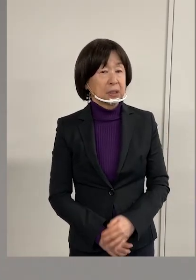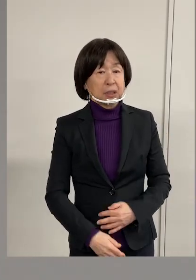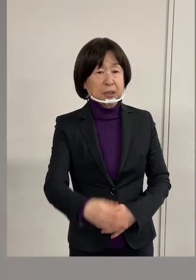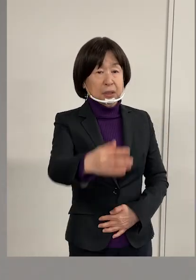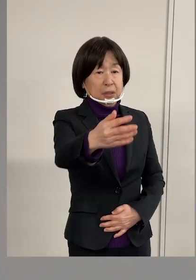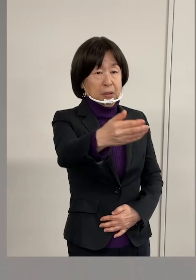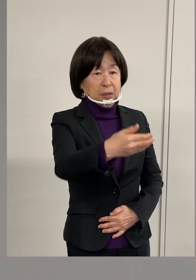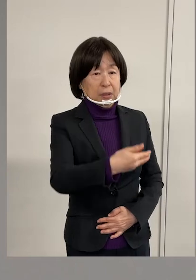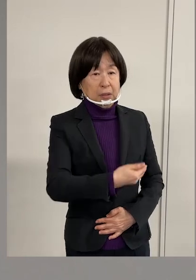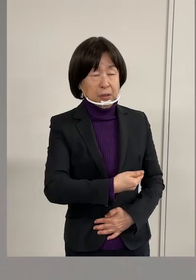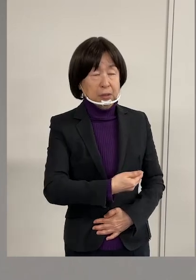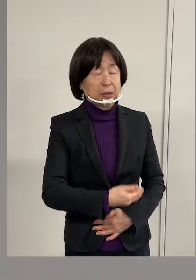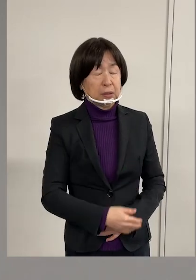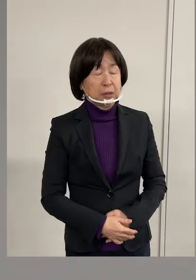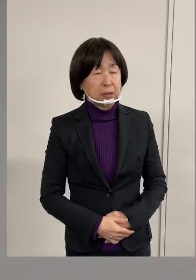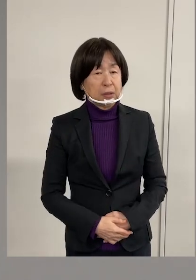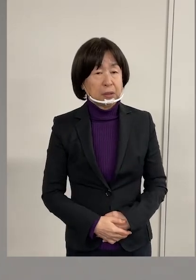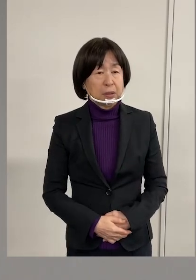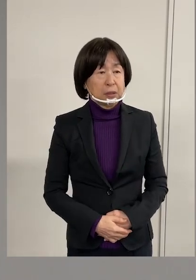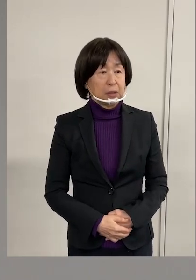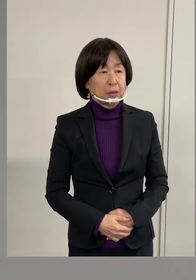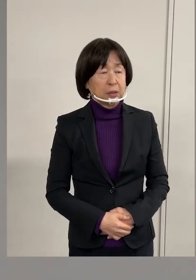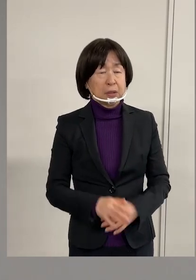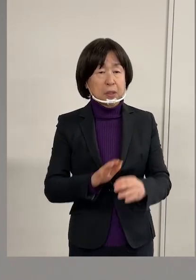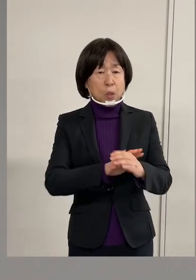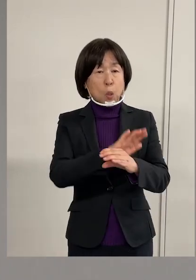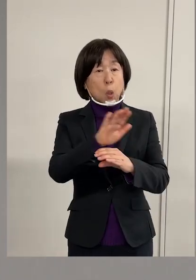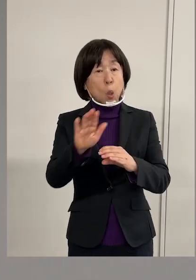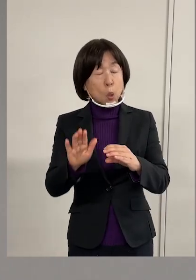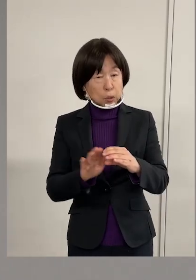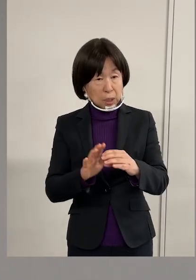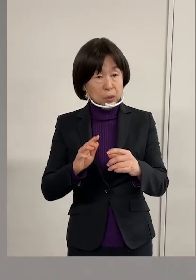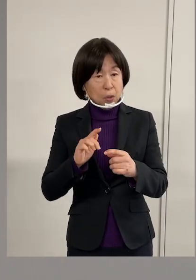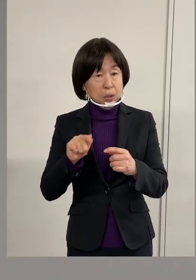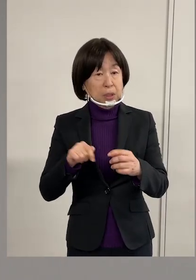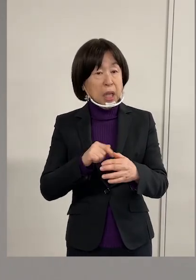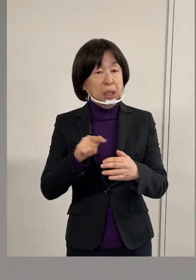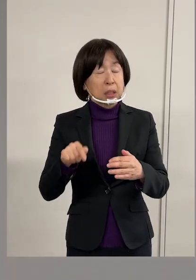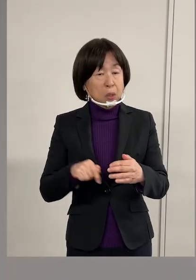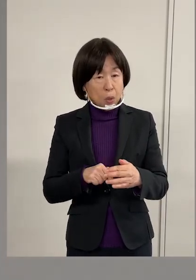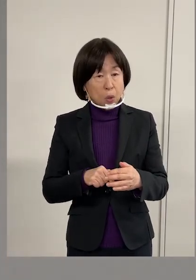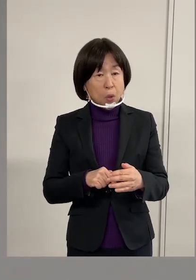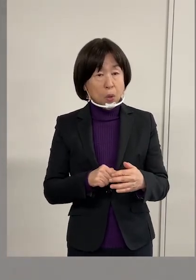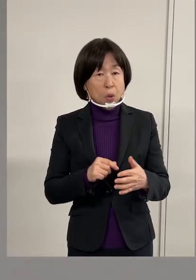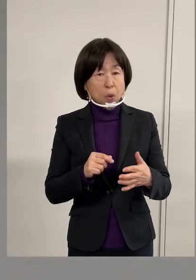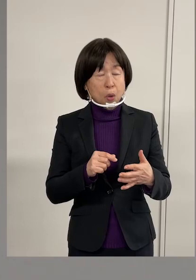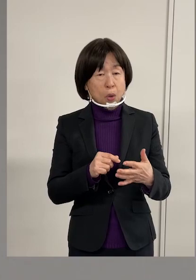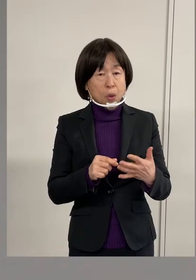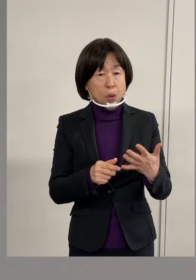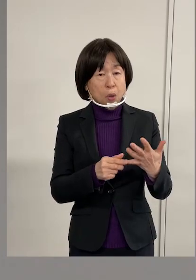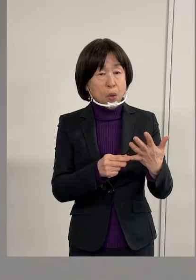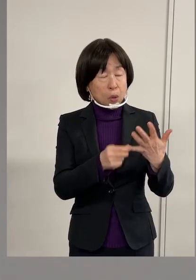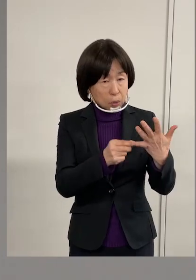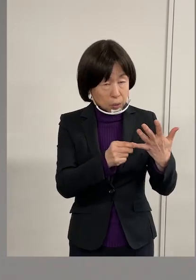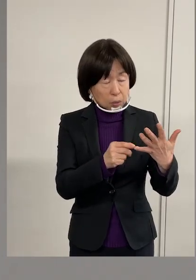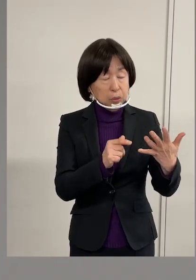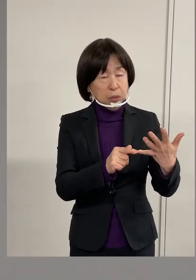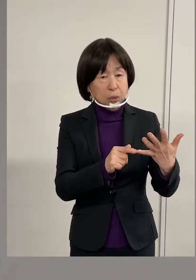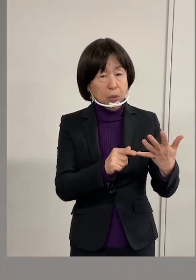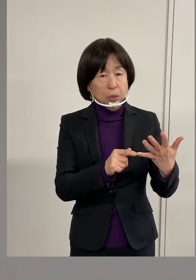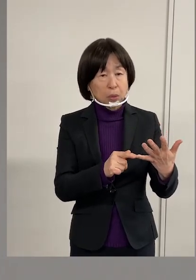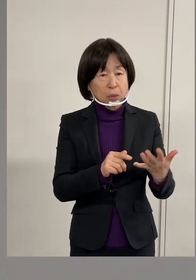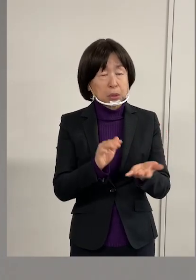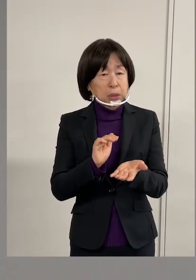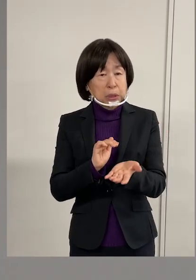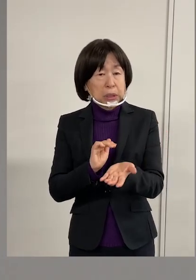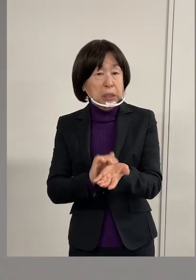NHK の古川といいます。あの、まあ、ちょっとコロナの話に戻って恐縮なんですけど、まあ、5類の見直しについてですね、まあ、あの、医療体制